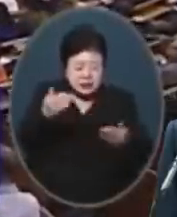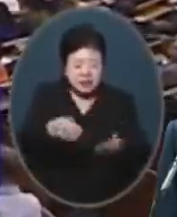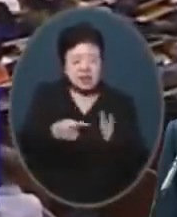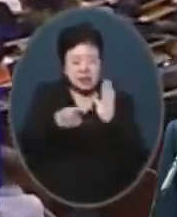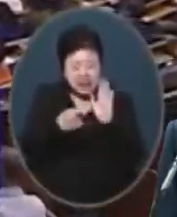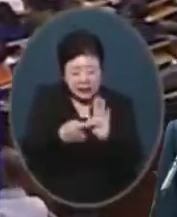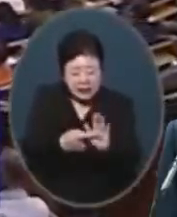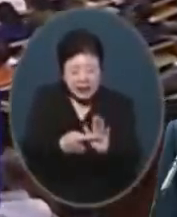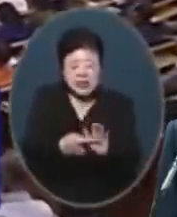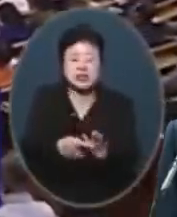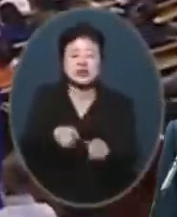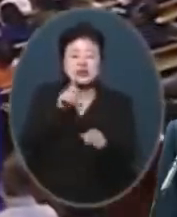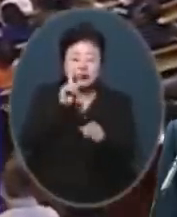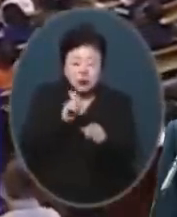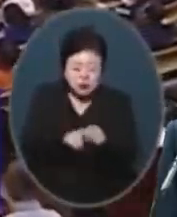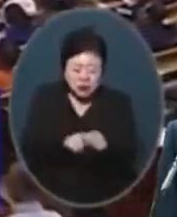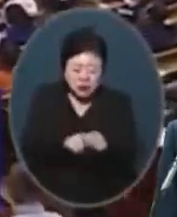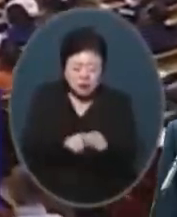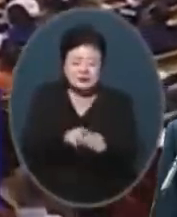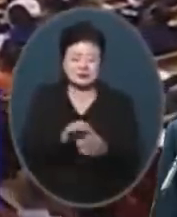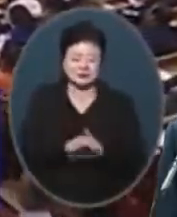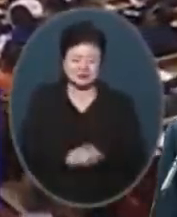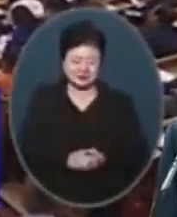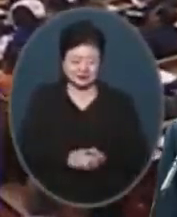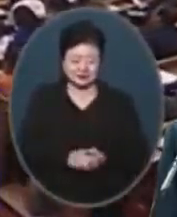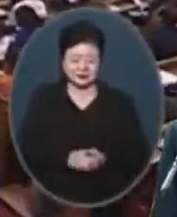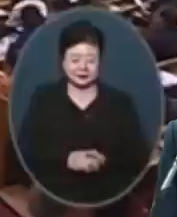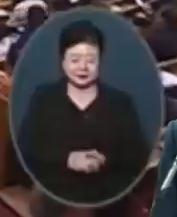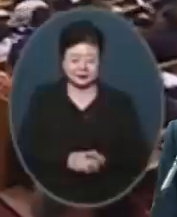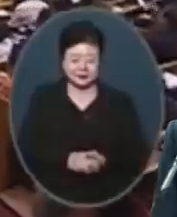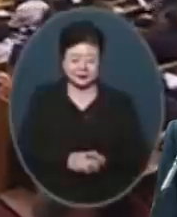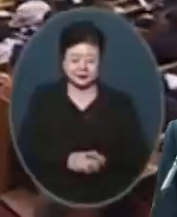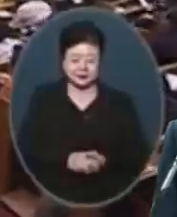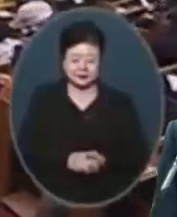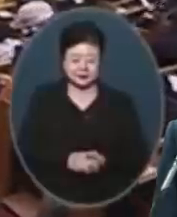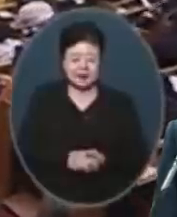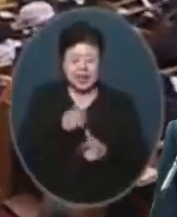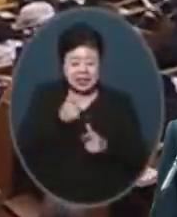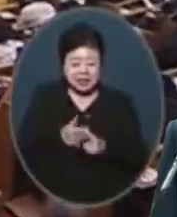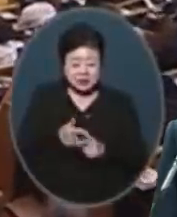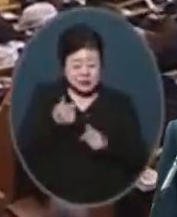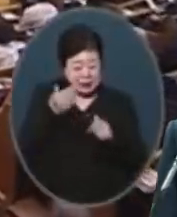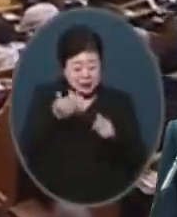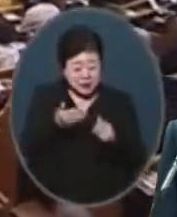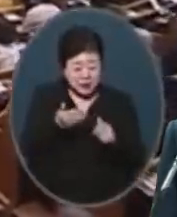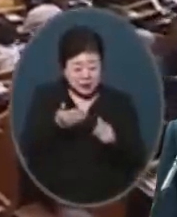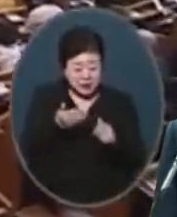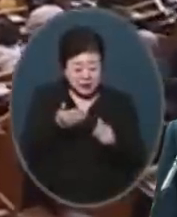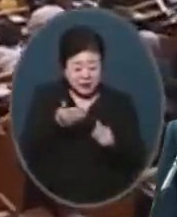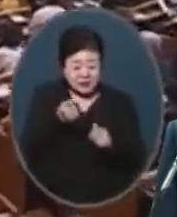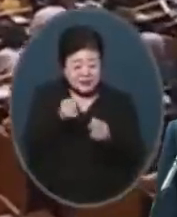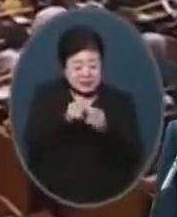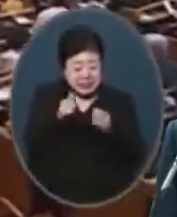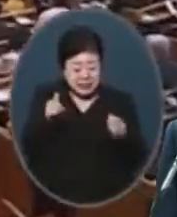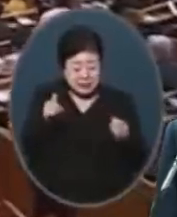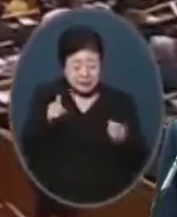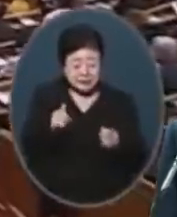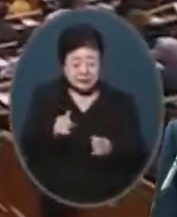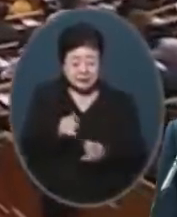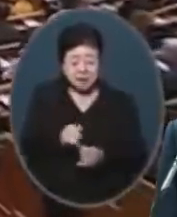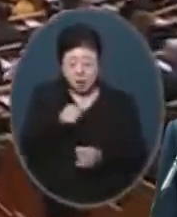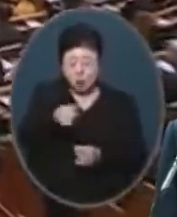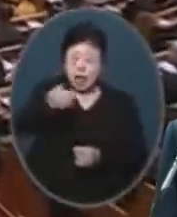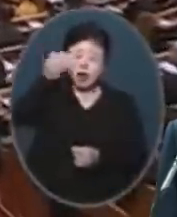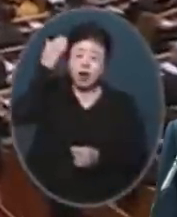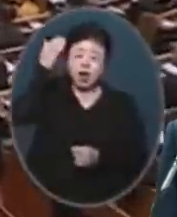일을 나타내시고자 하려 함이라고 말씀하셨습니다. 예수님께서는 그 사람의 과거가